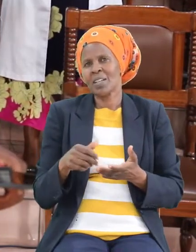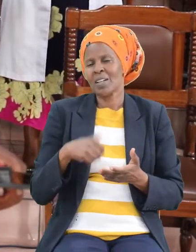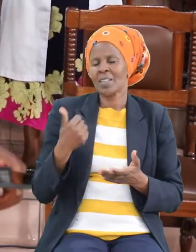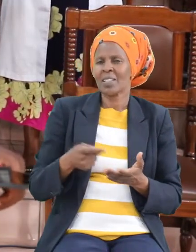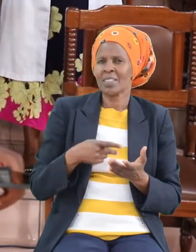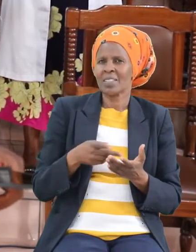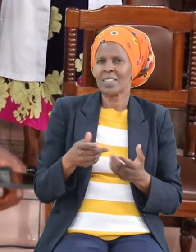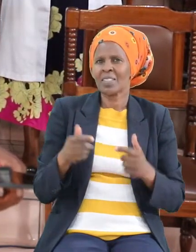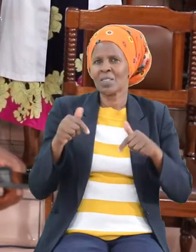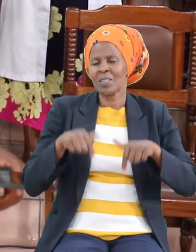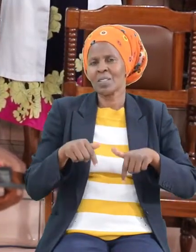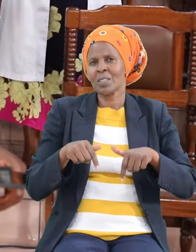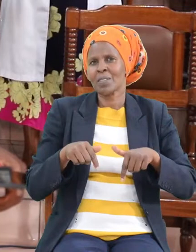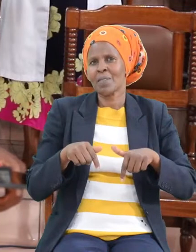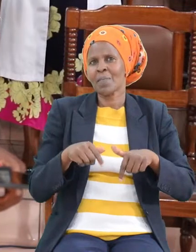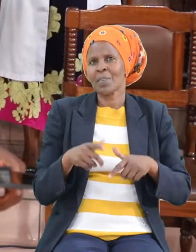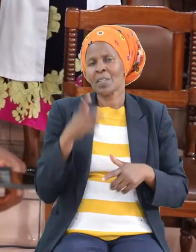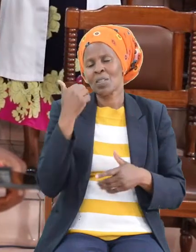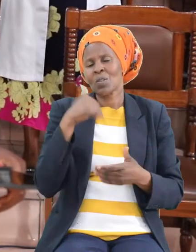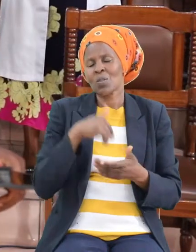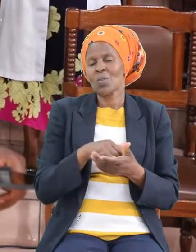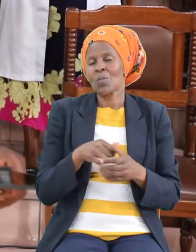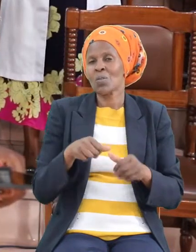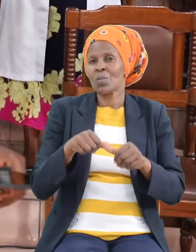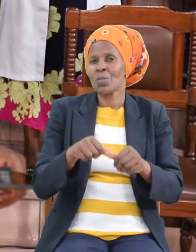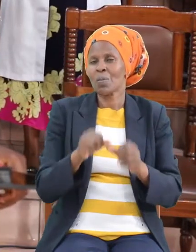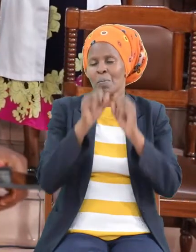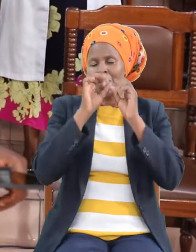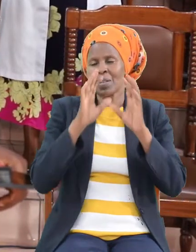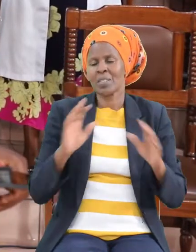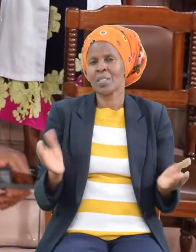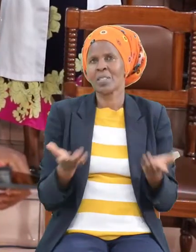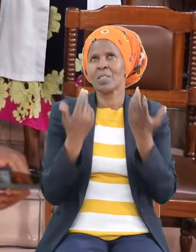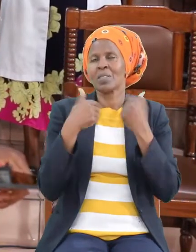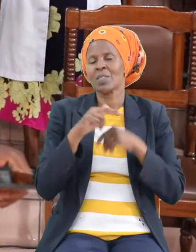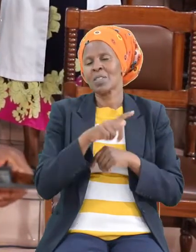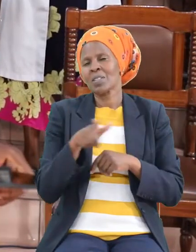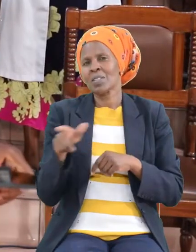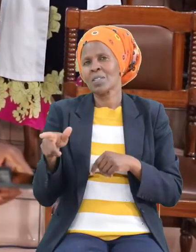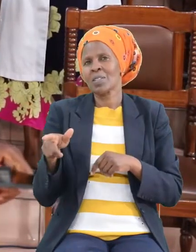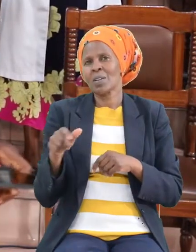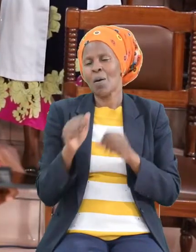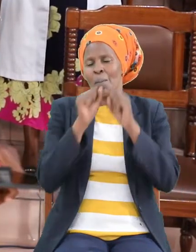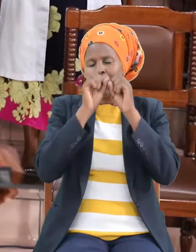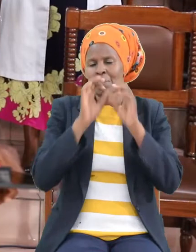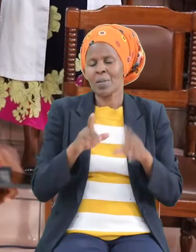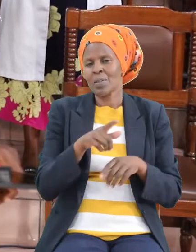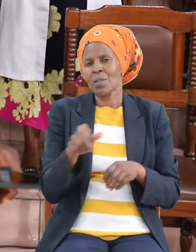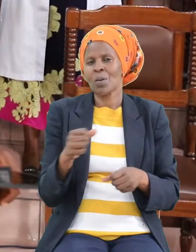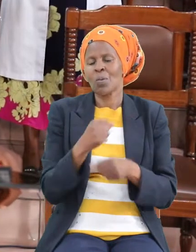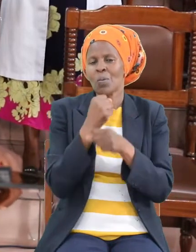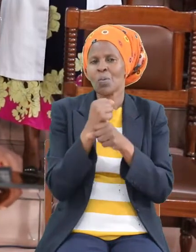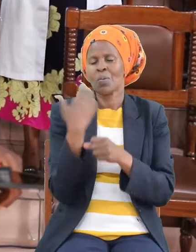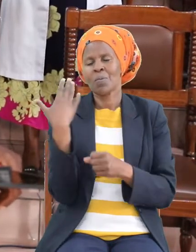wale watapeana siku ya leo, ya kwamba Bwana utazidi kutubariki na kutuinua. Ukabariki kazi za